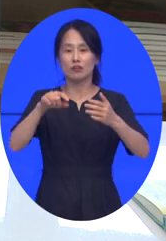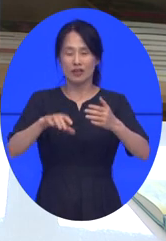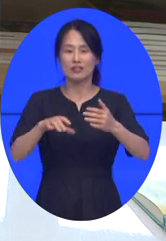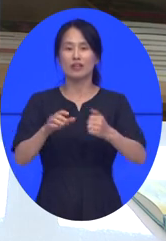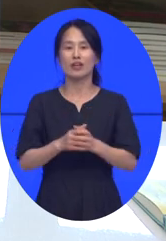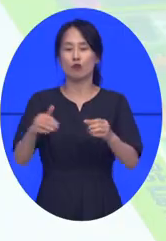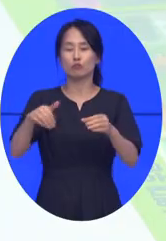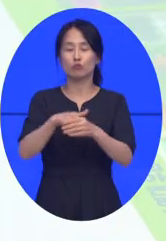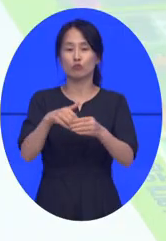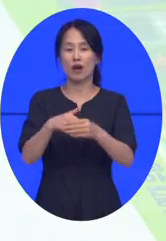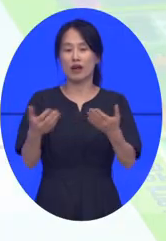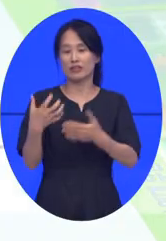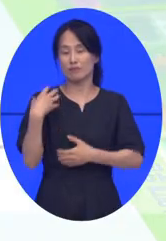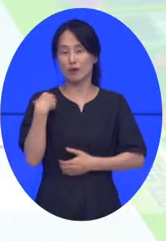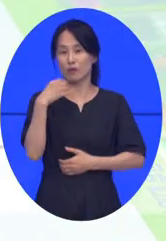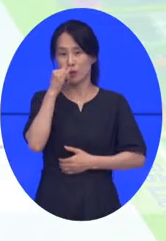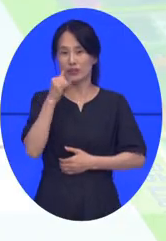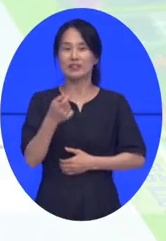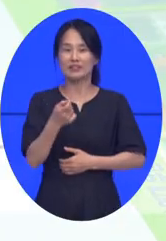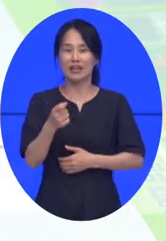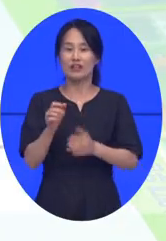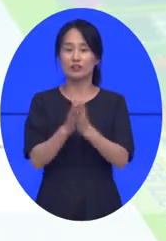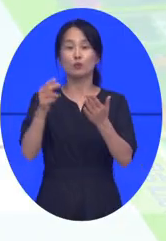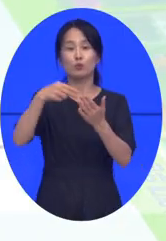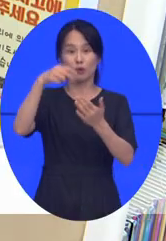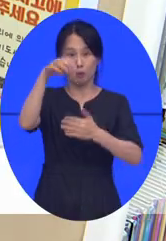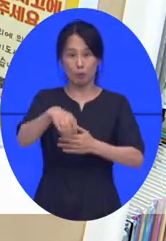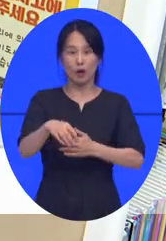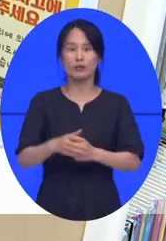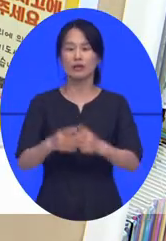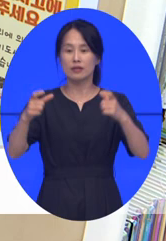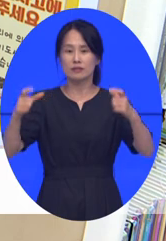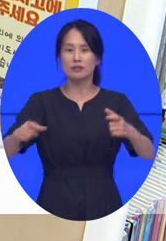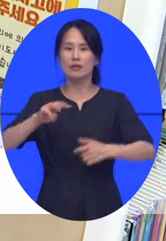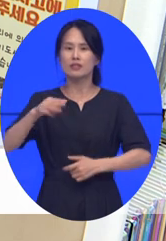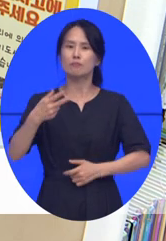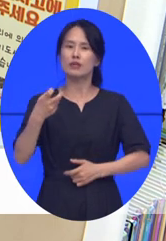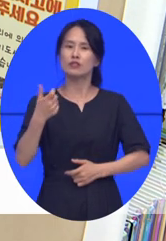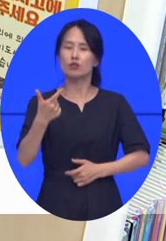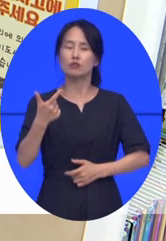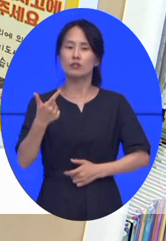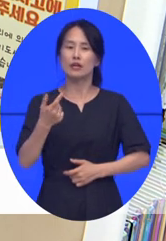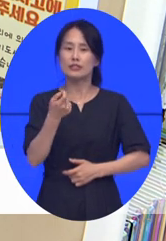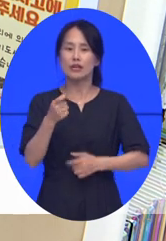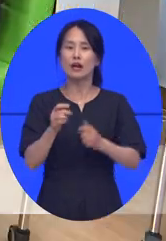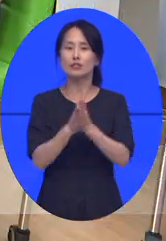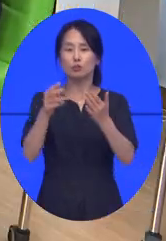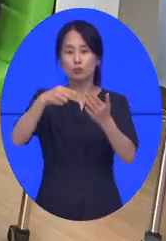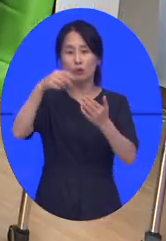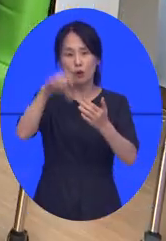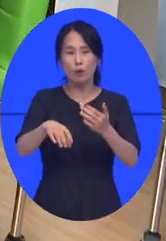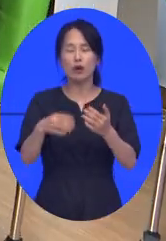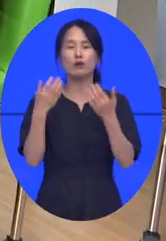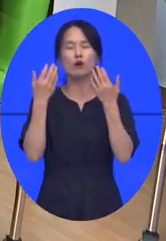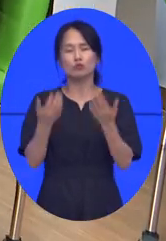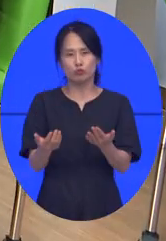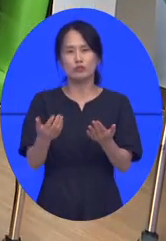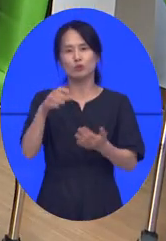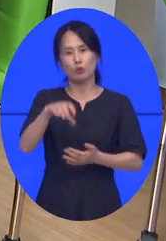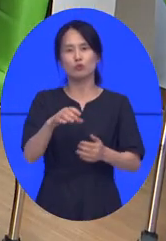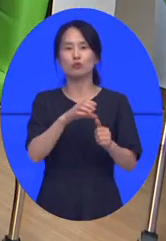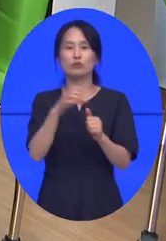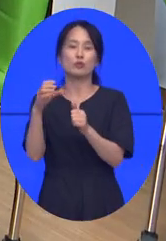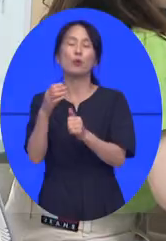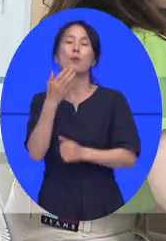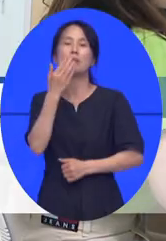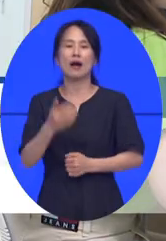역할을 톡톡히 하고 있는 경기도 작은 도서관. 도내 376개의 작은 도서관은 무더위 쉼터로도 활용되고 있습니다. 피서를